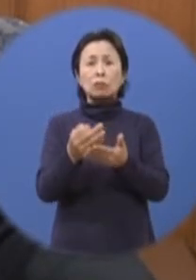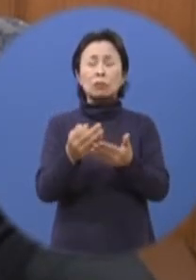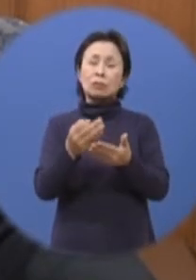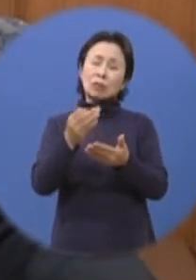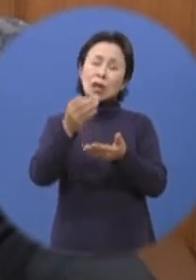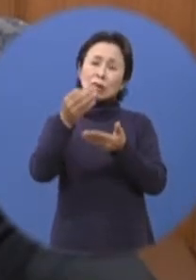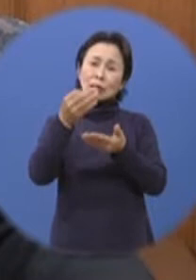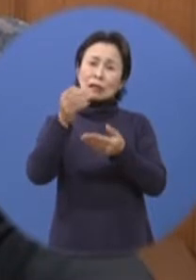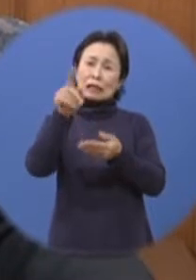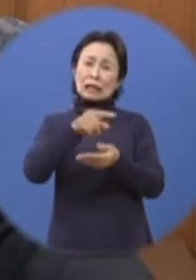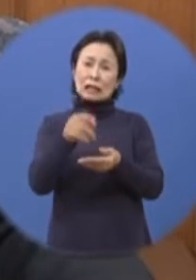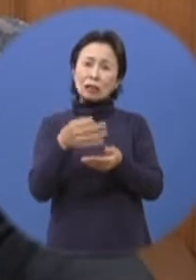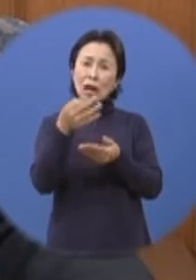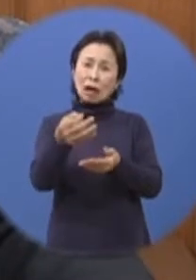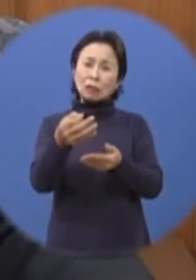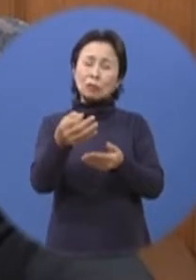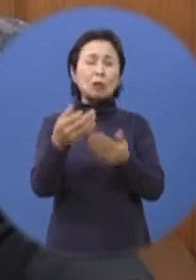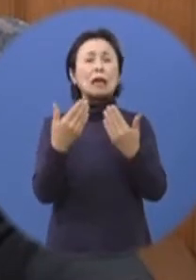ね